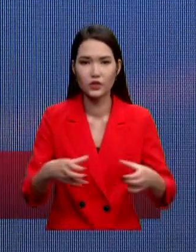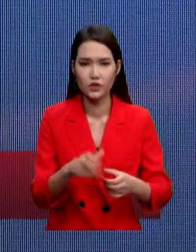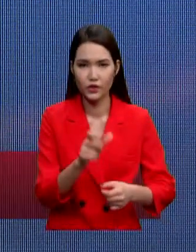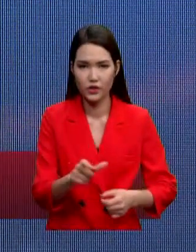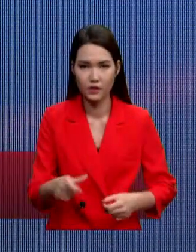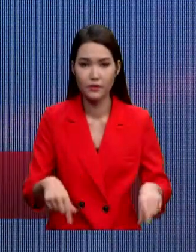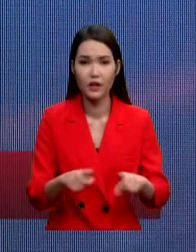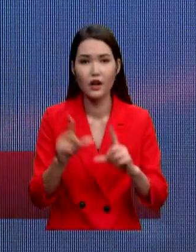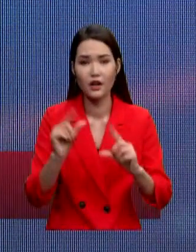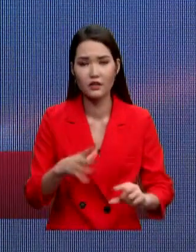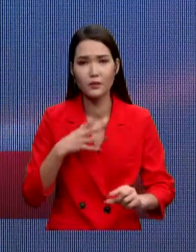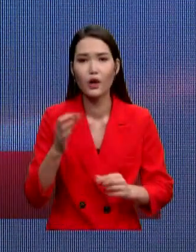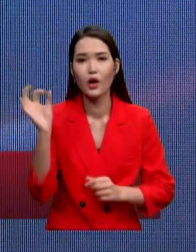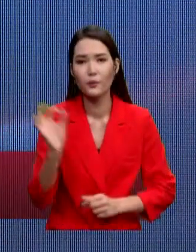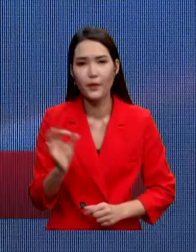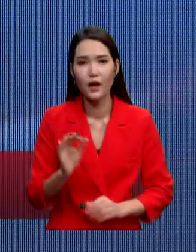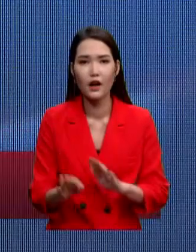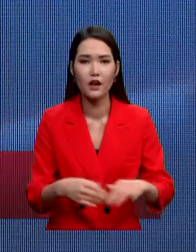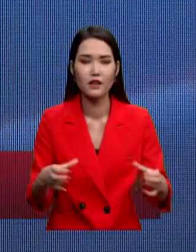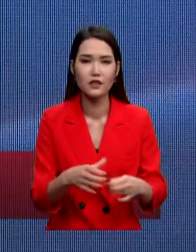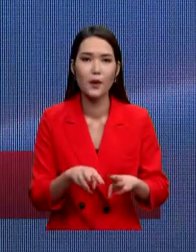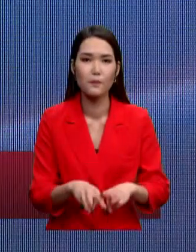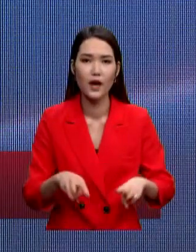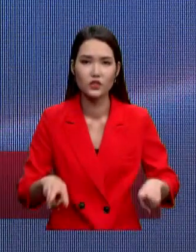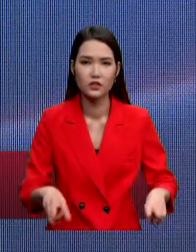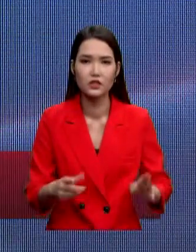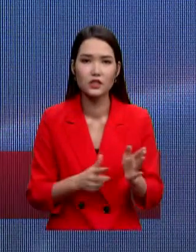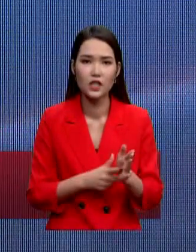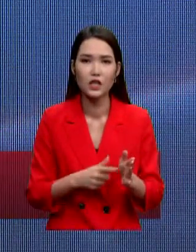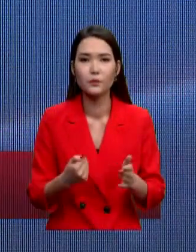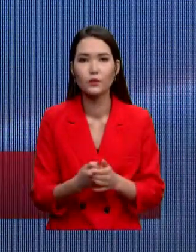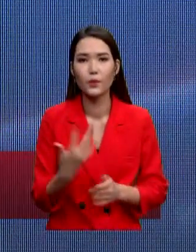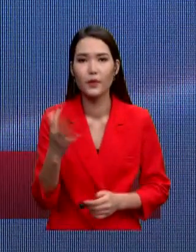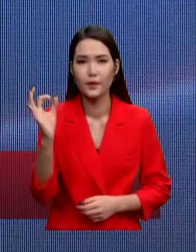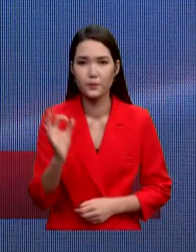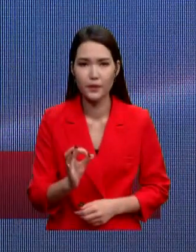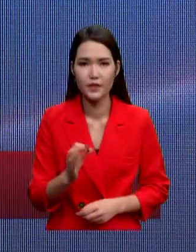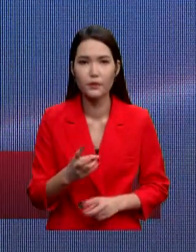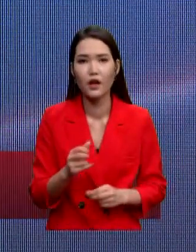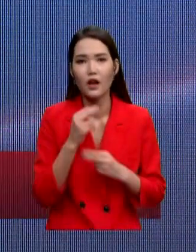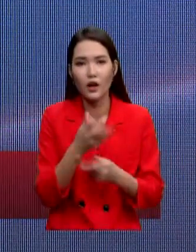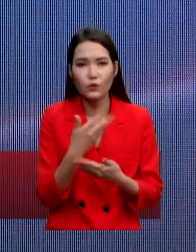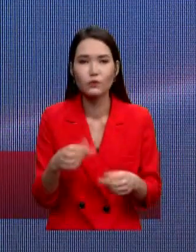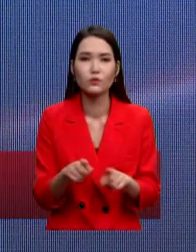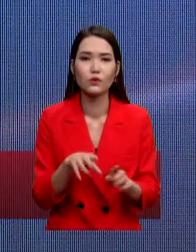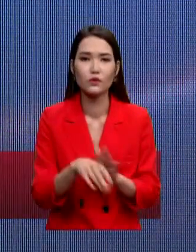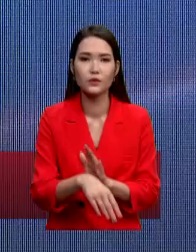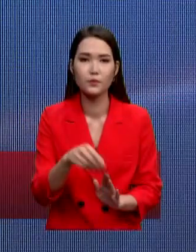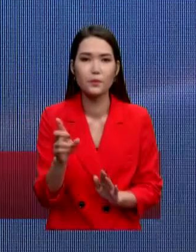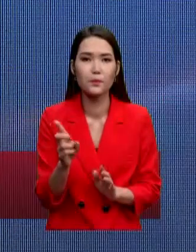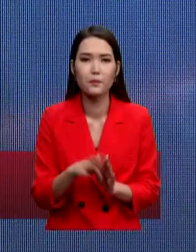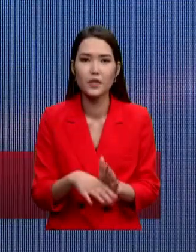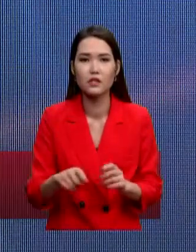членов. Также снижен процент прохождения партии в Мажилис с 7 до 5%. Не обошлось на выборах и